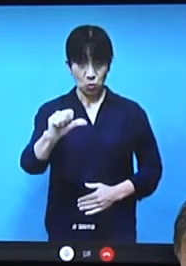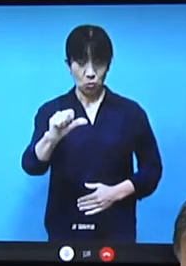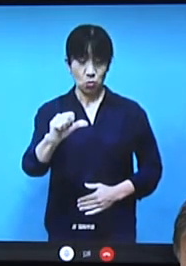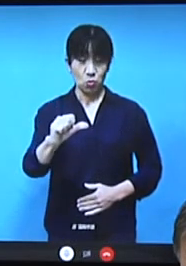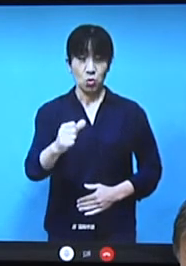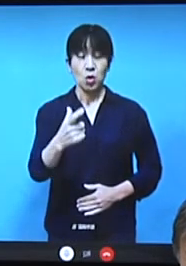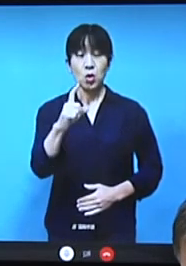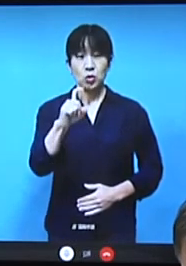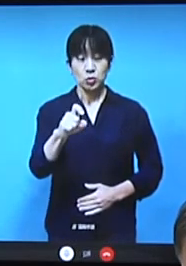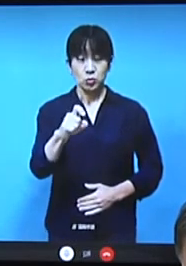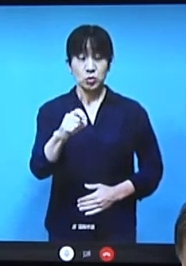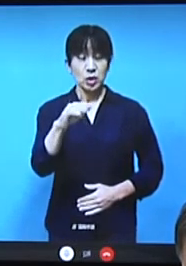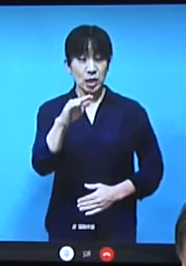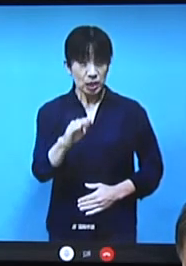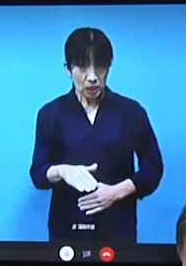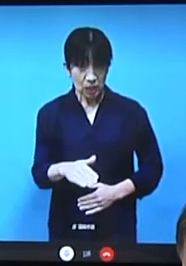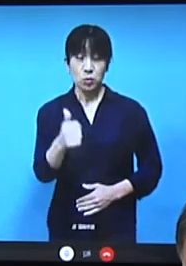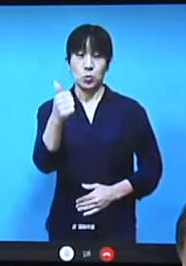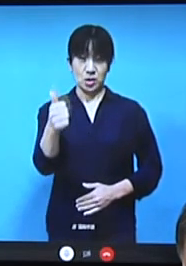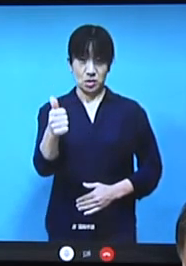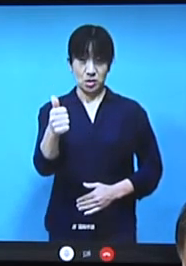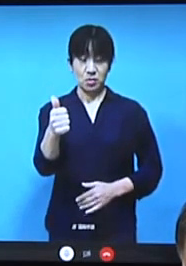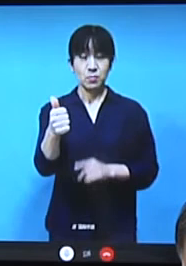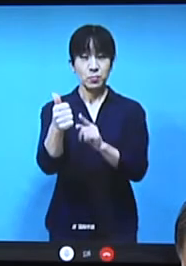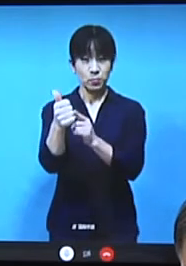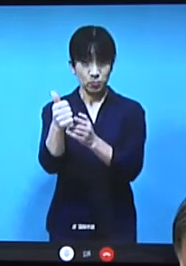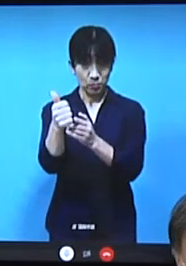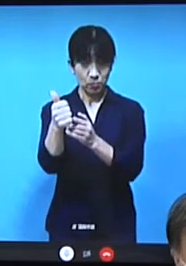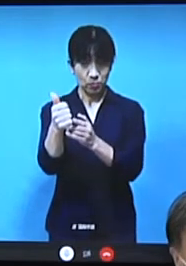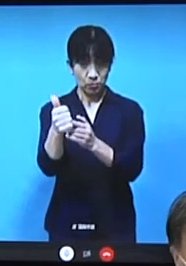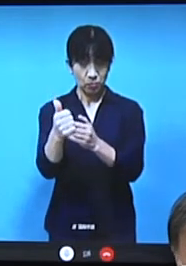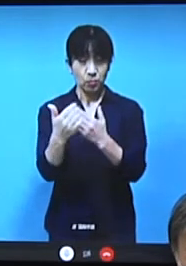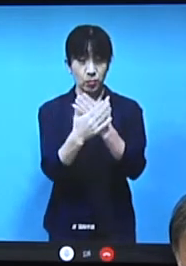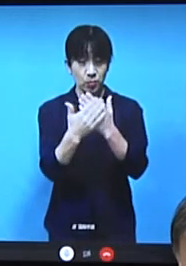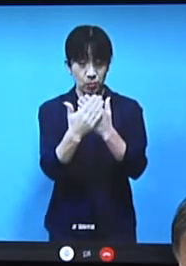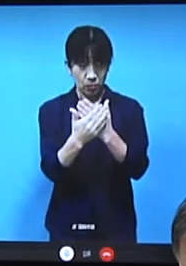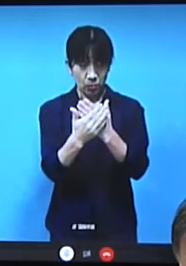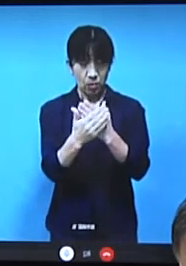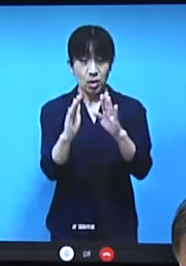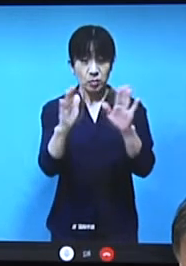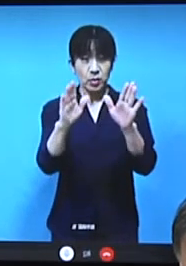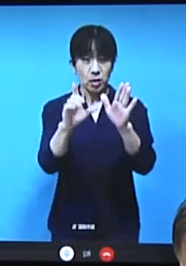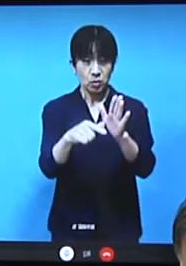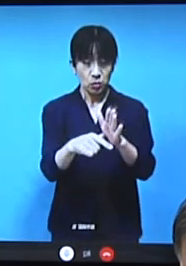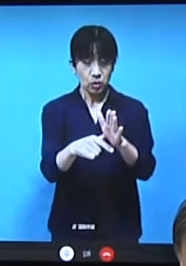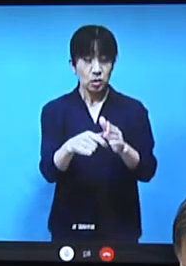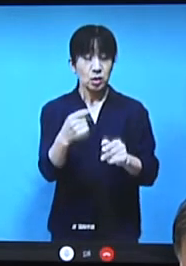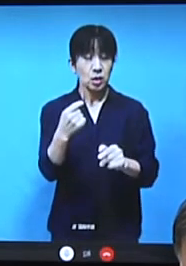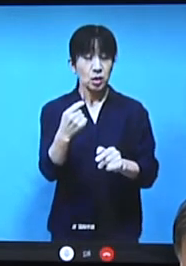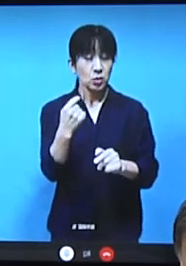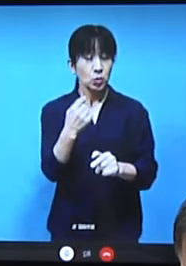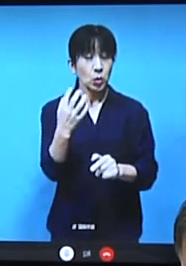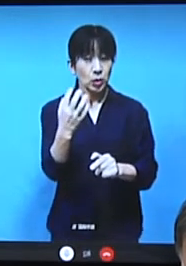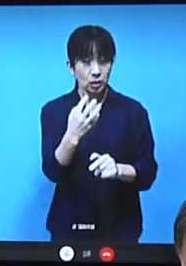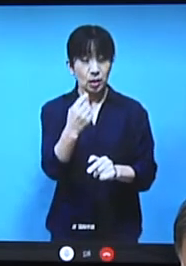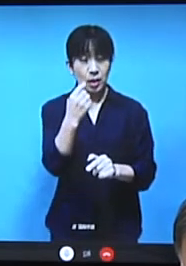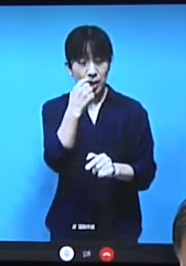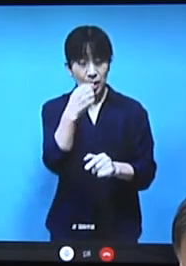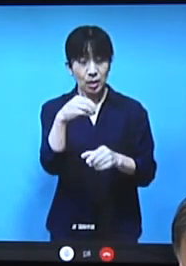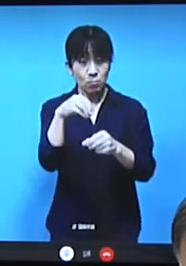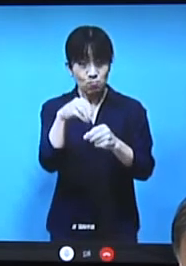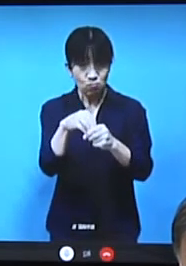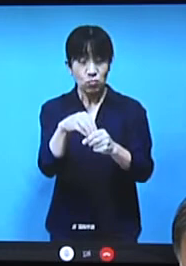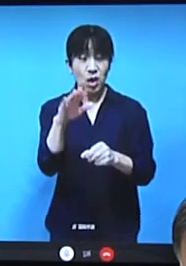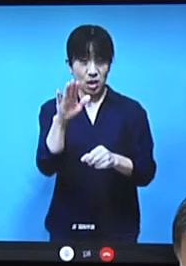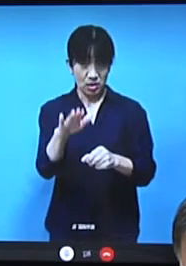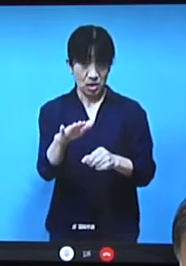で、この方も健康観察を始めた時点で咳や鼻詰まりの症状がございました。本日の検